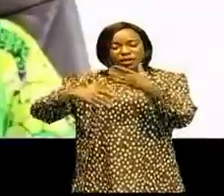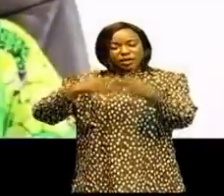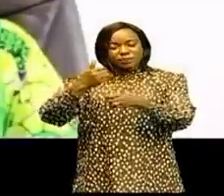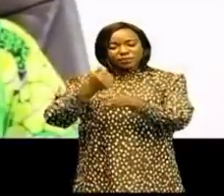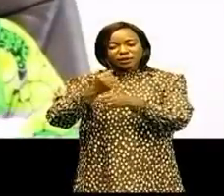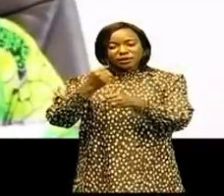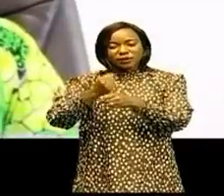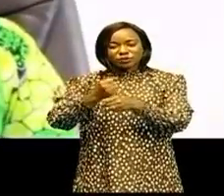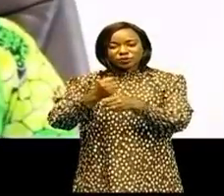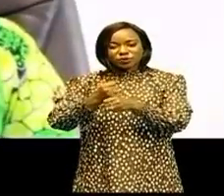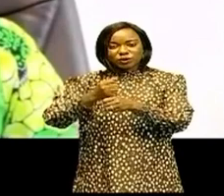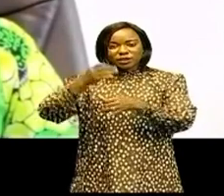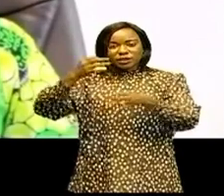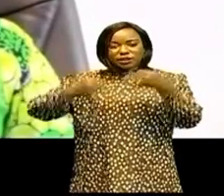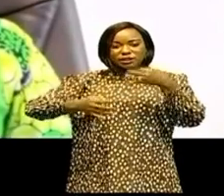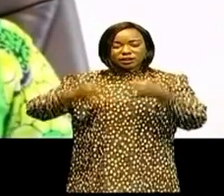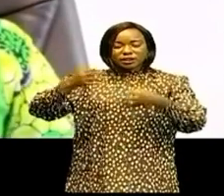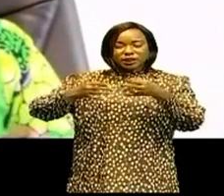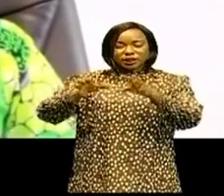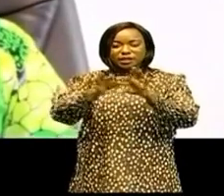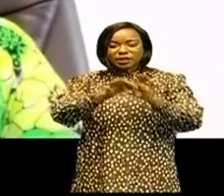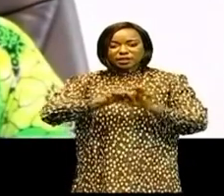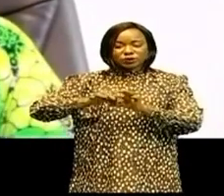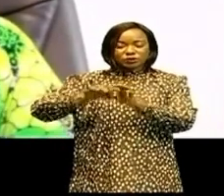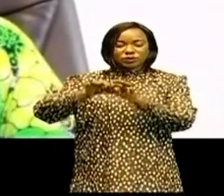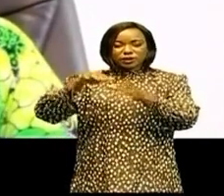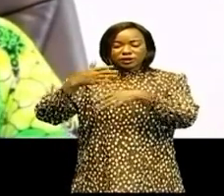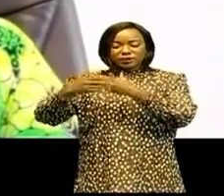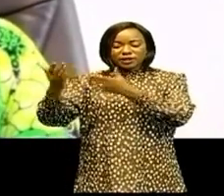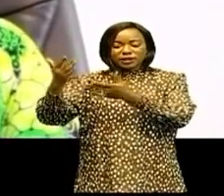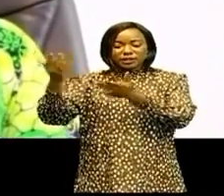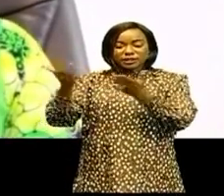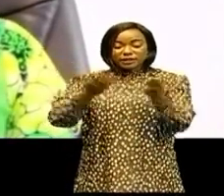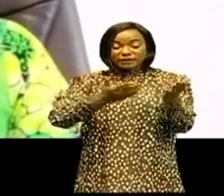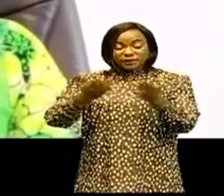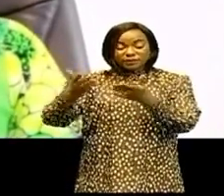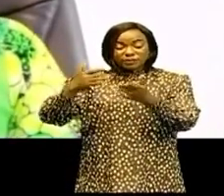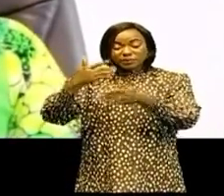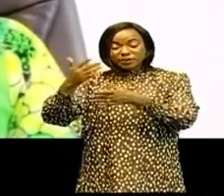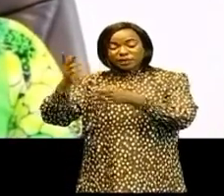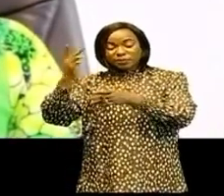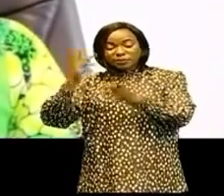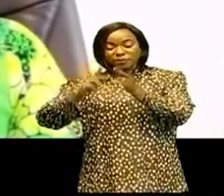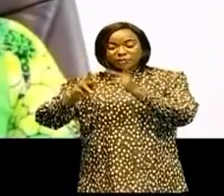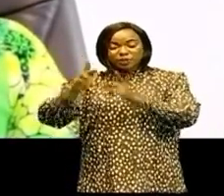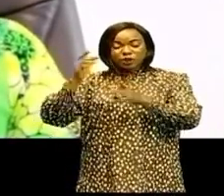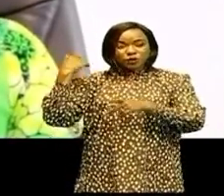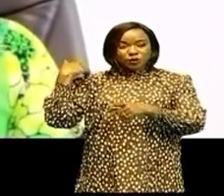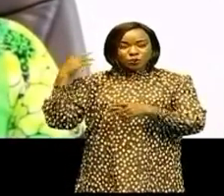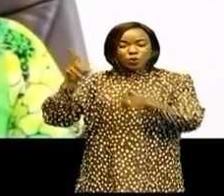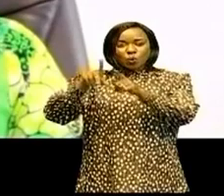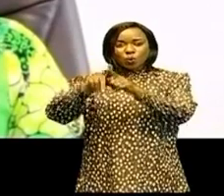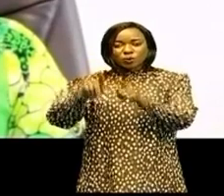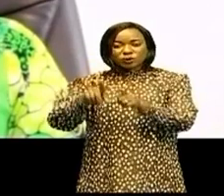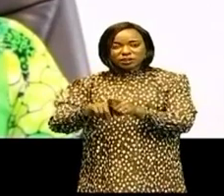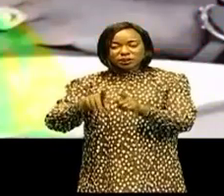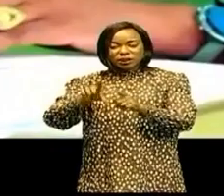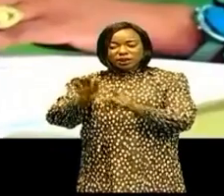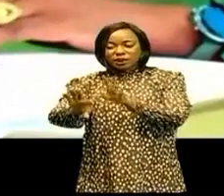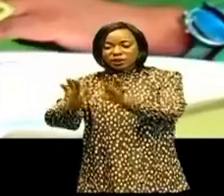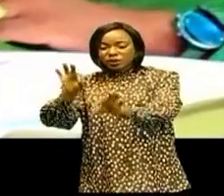des régimes juridiques relatifs à l'exercice du service public de l'eau. Elles concernent la sélection